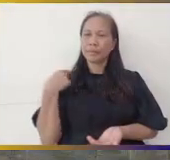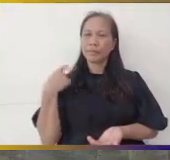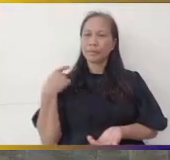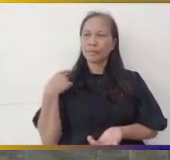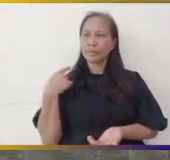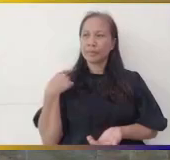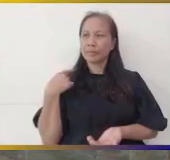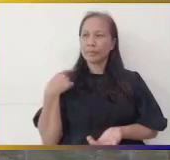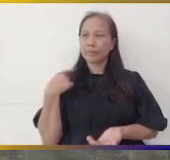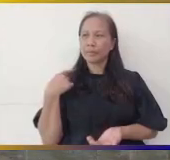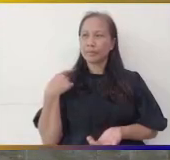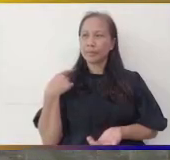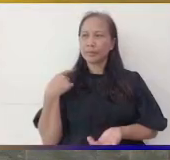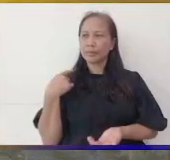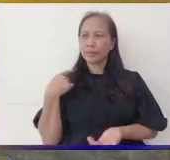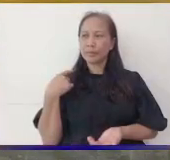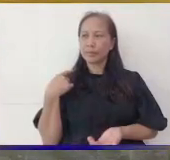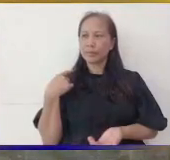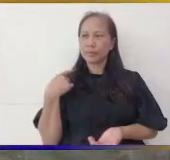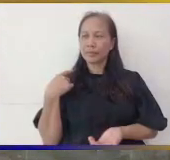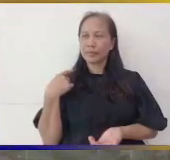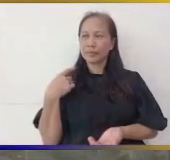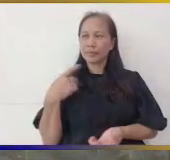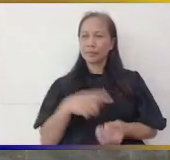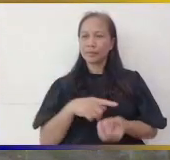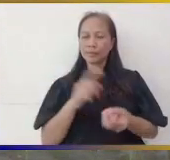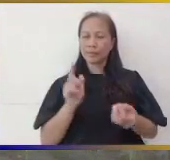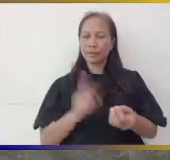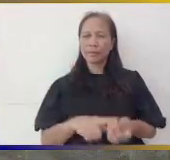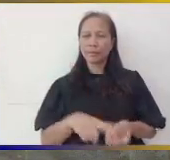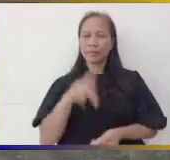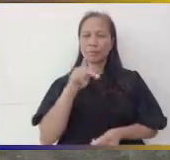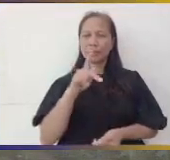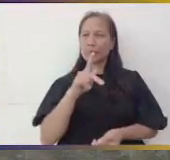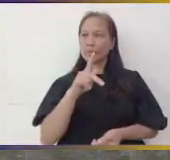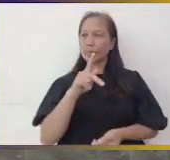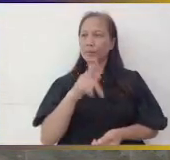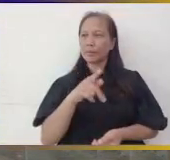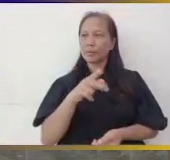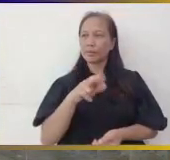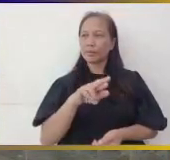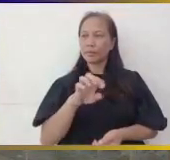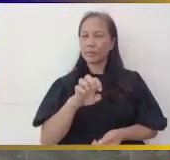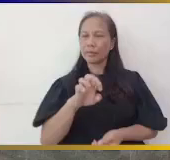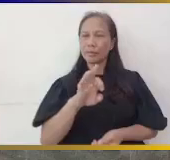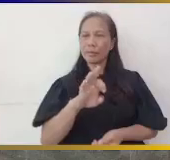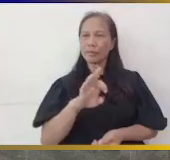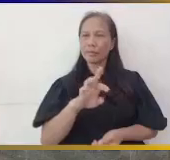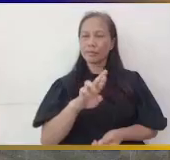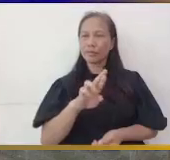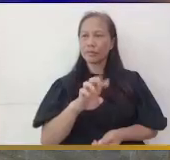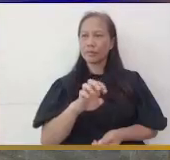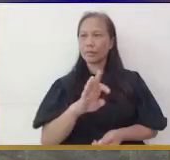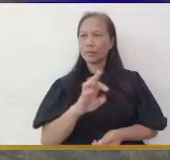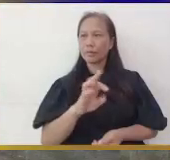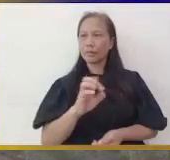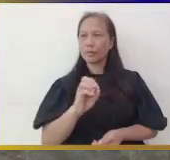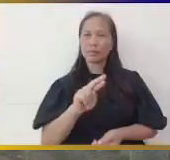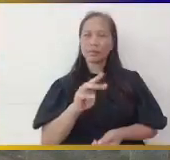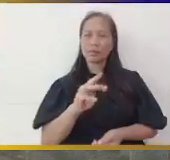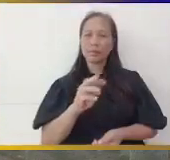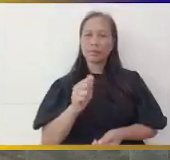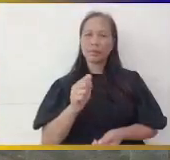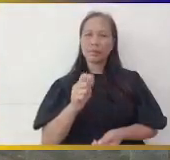regarding preformation Uh Uh reformers Okay preformation Bago pa mismo yung